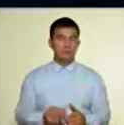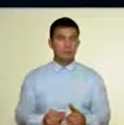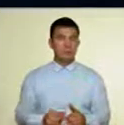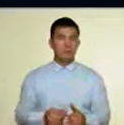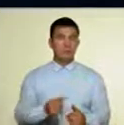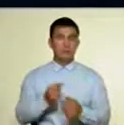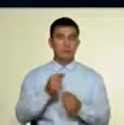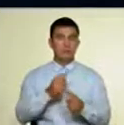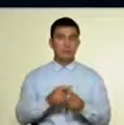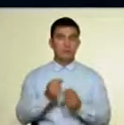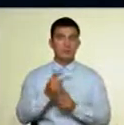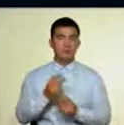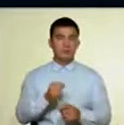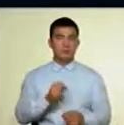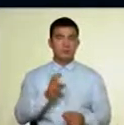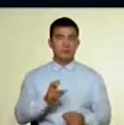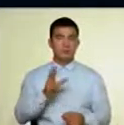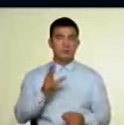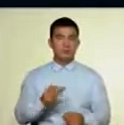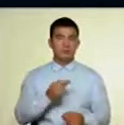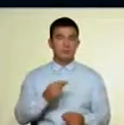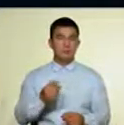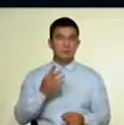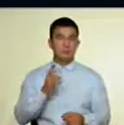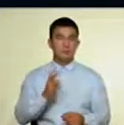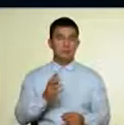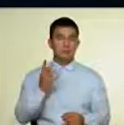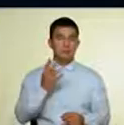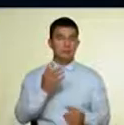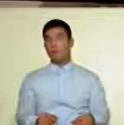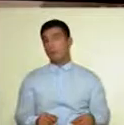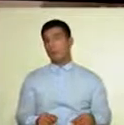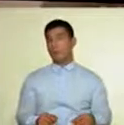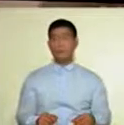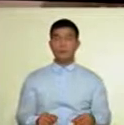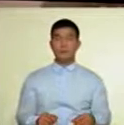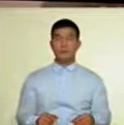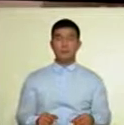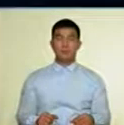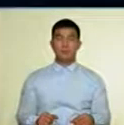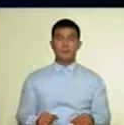plus 13 a b kub minus b ning 4-chi darajasi. Demak,